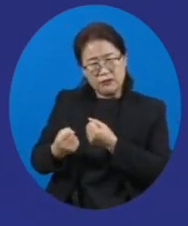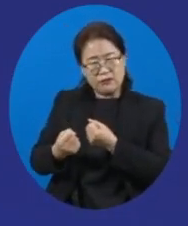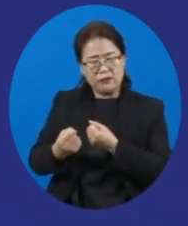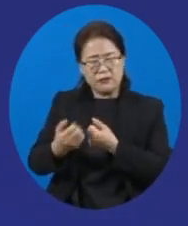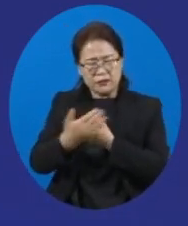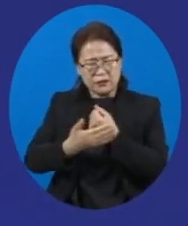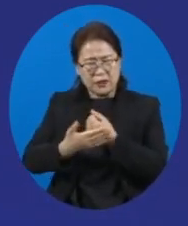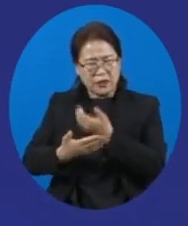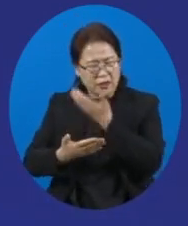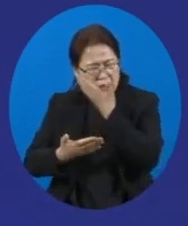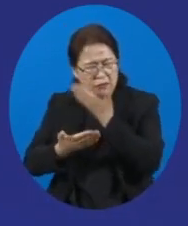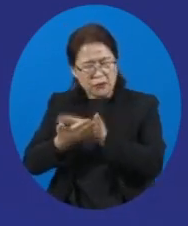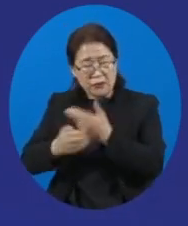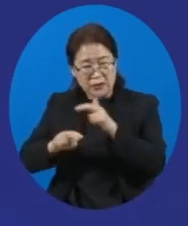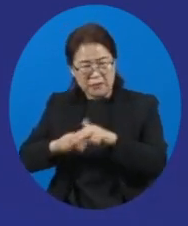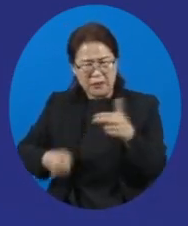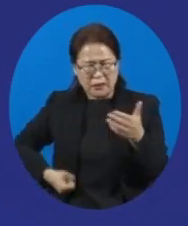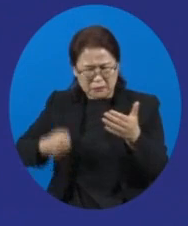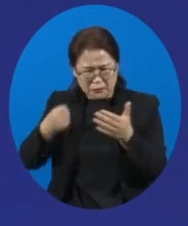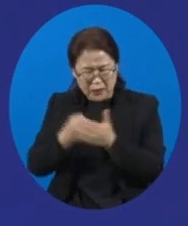담대히 나오십시오.